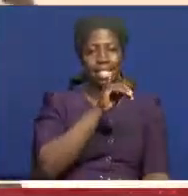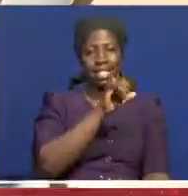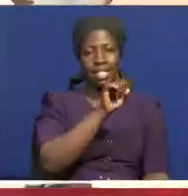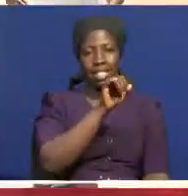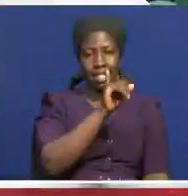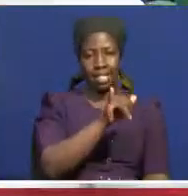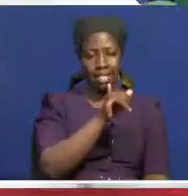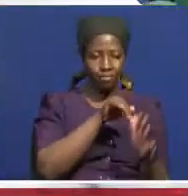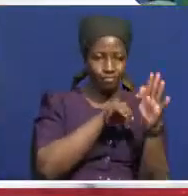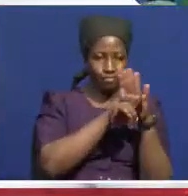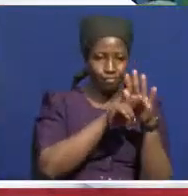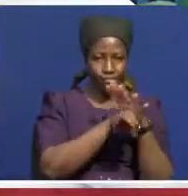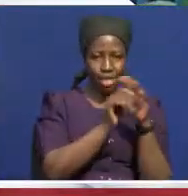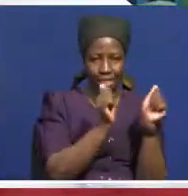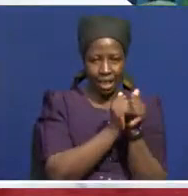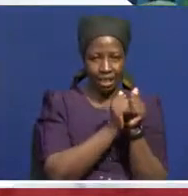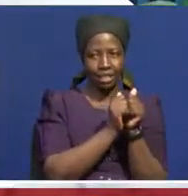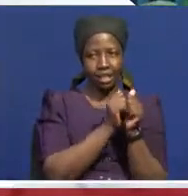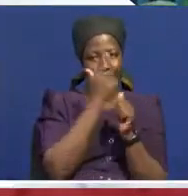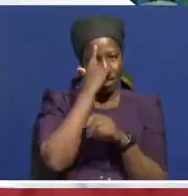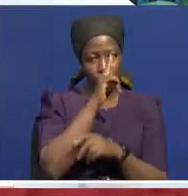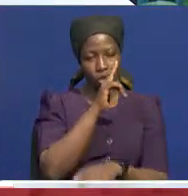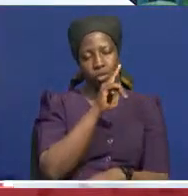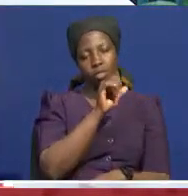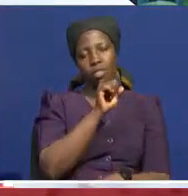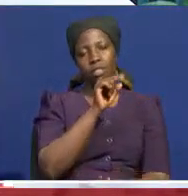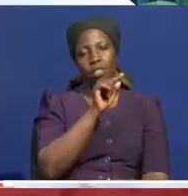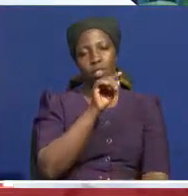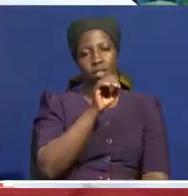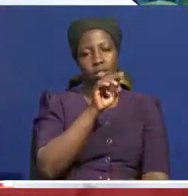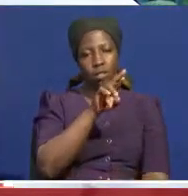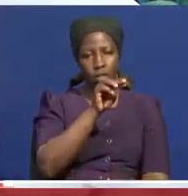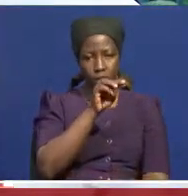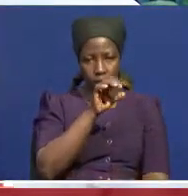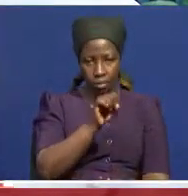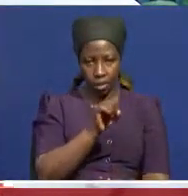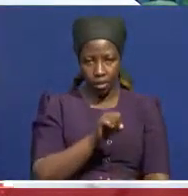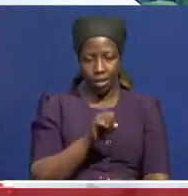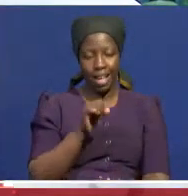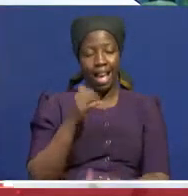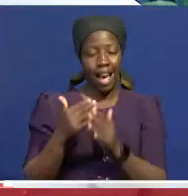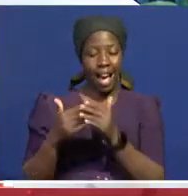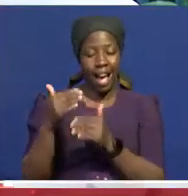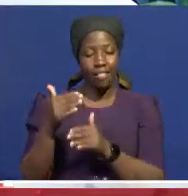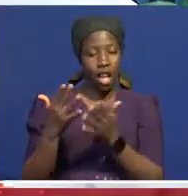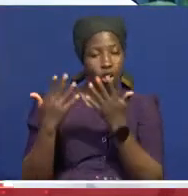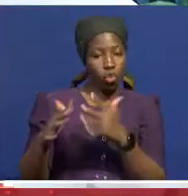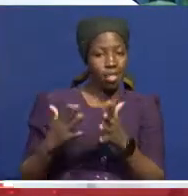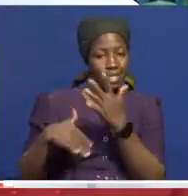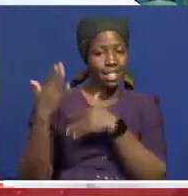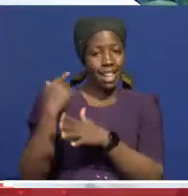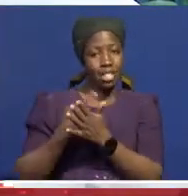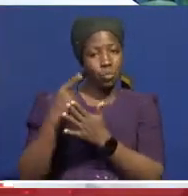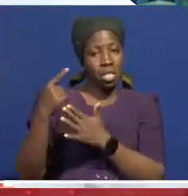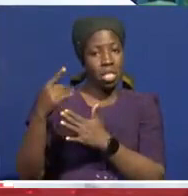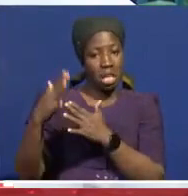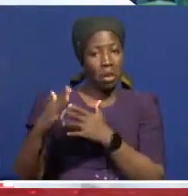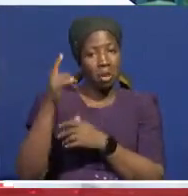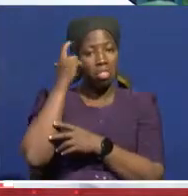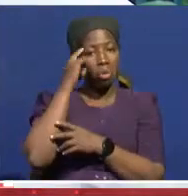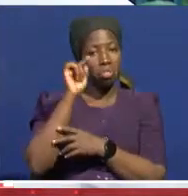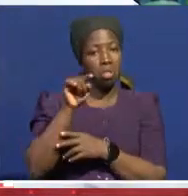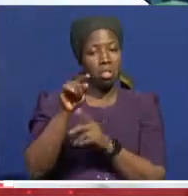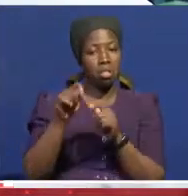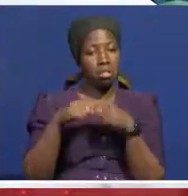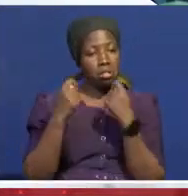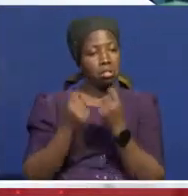alama 10. We are not yet ready because after the loss last weekend, we thought maybe this team could have come with a different